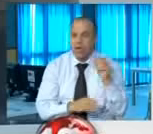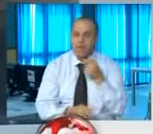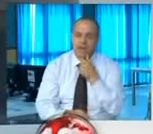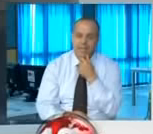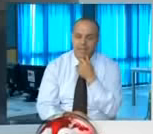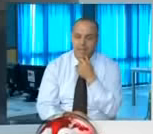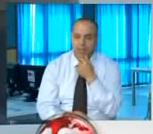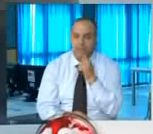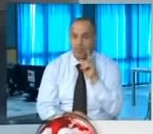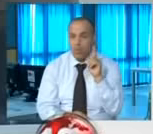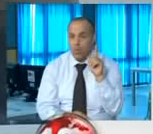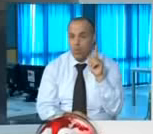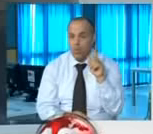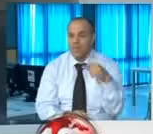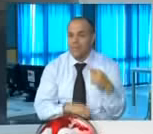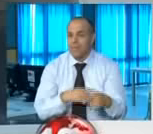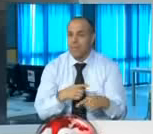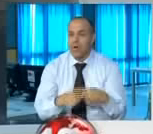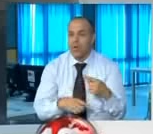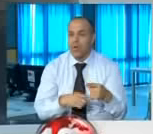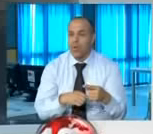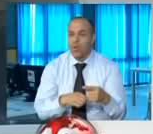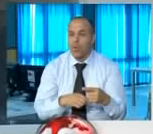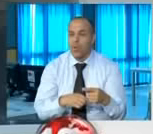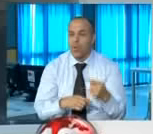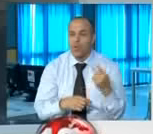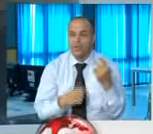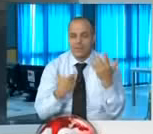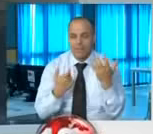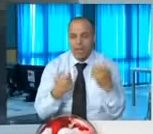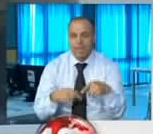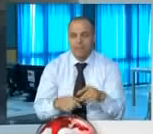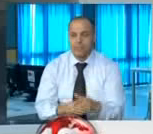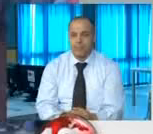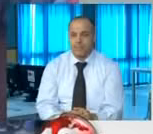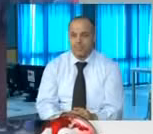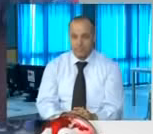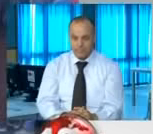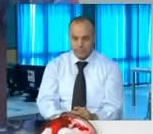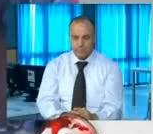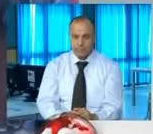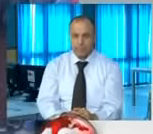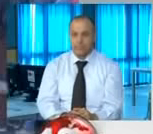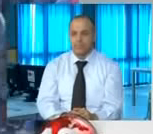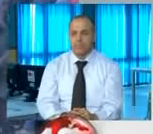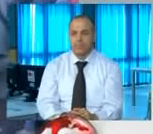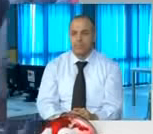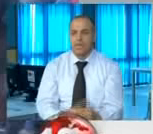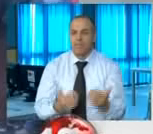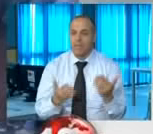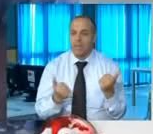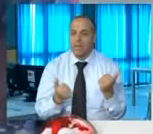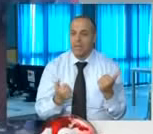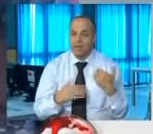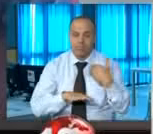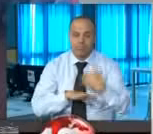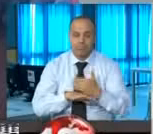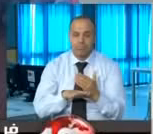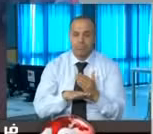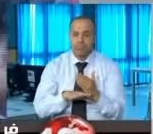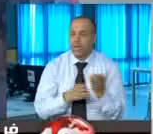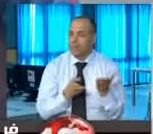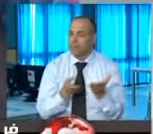البريطانية، وتستمر العملية لمدة أسبوع. في انتظار توزيعهم على مراكز